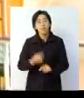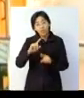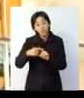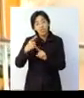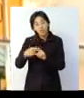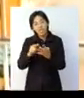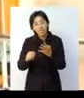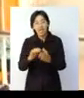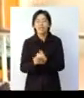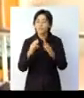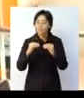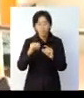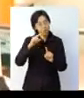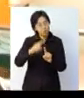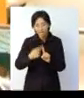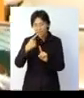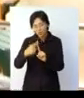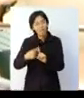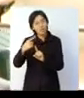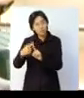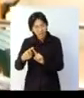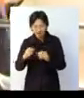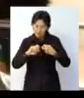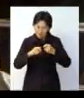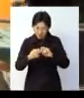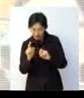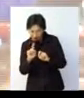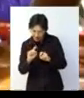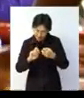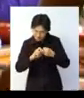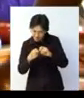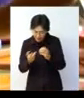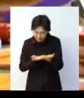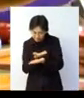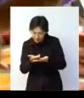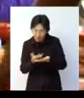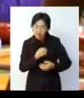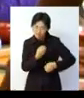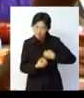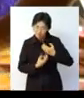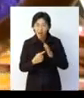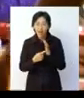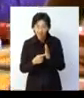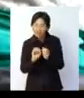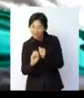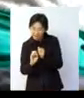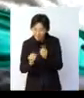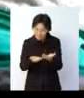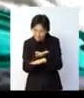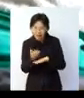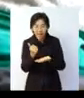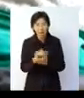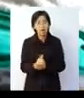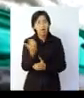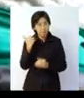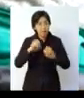ทุกสิ้นเดือนนะครับจะมีประชุมที่สุดจะประชุมทุกเดือนพูดคุยปัญหาอุปสรรคในการ เสนอแนะอะไรต่าง